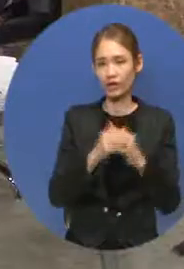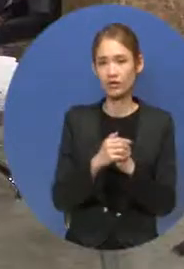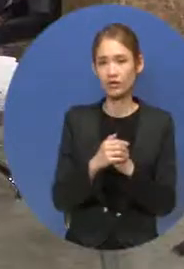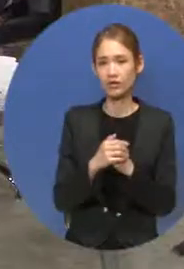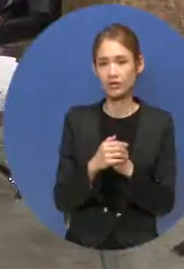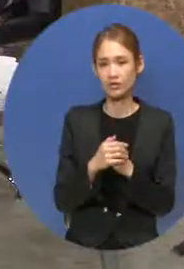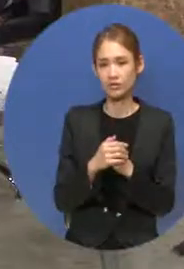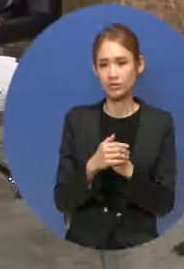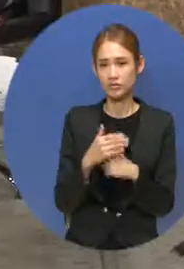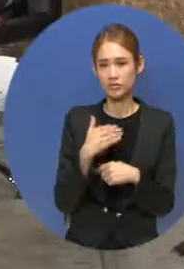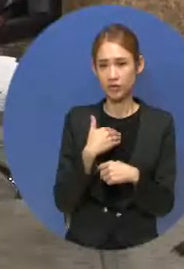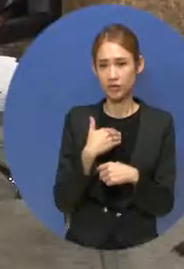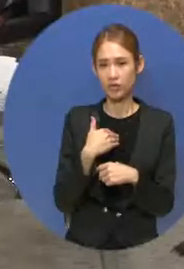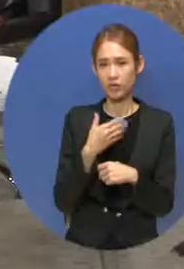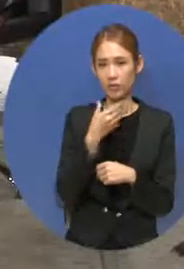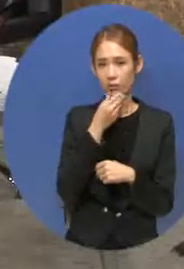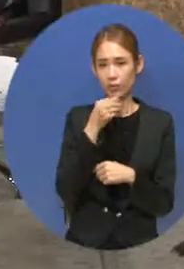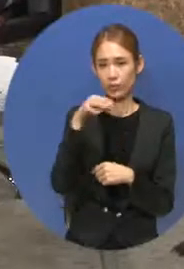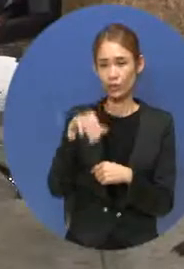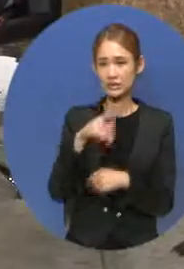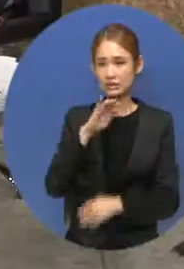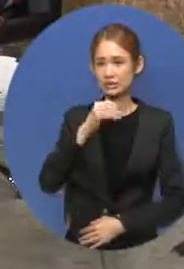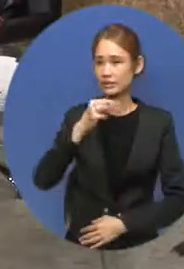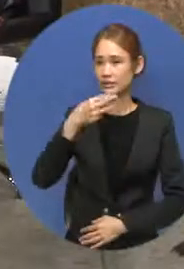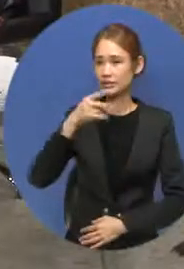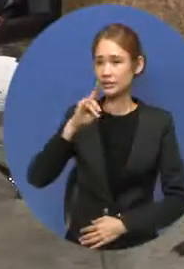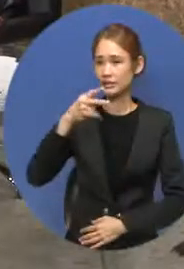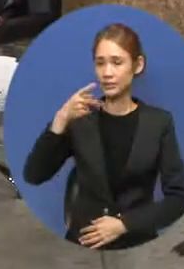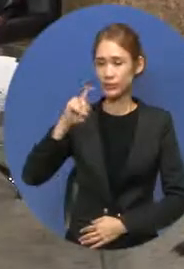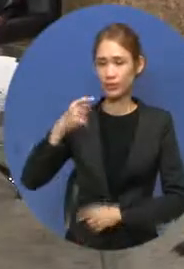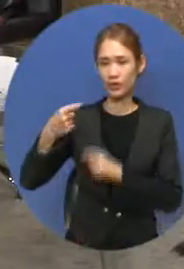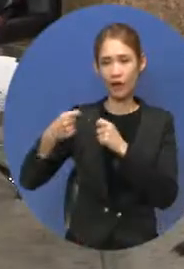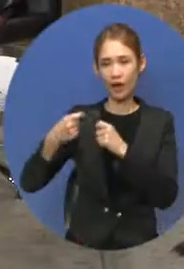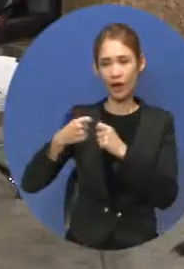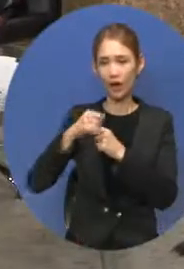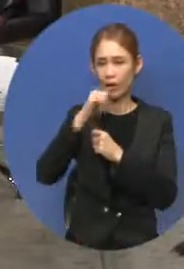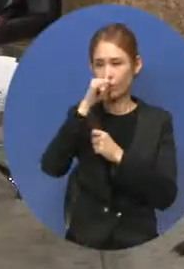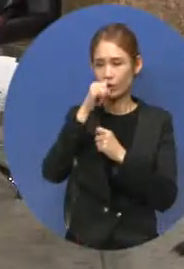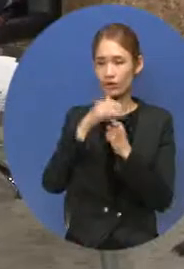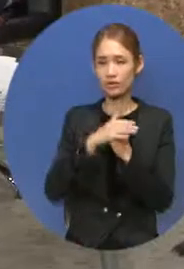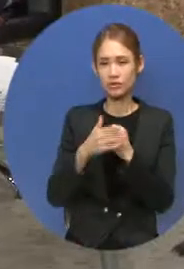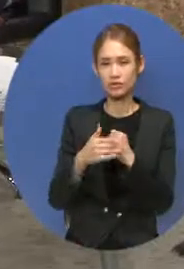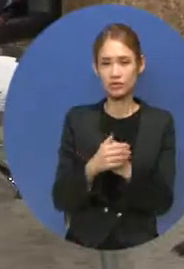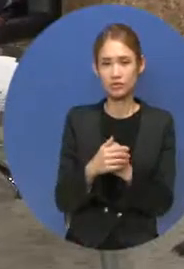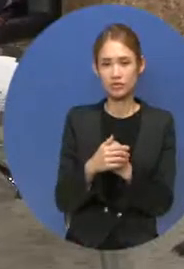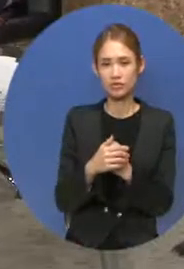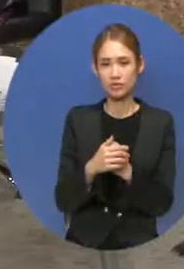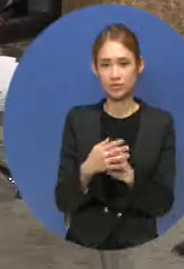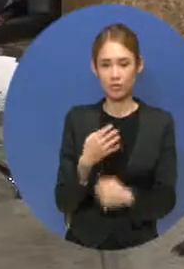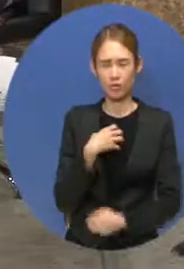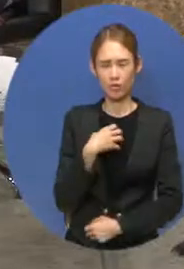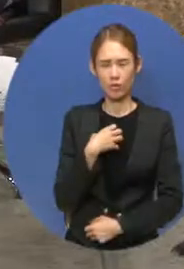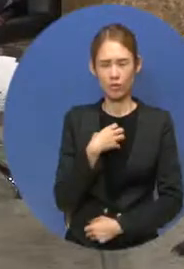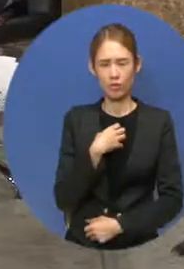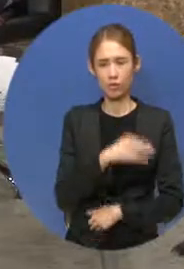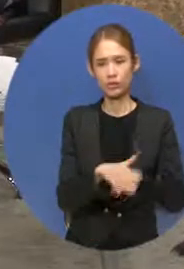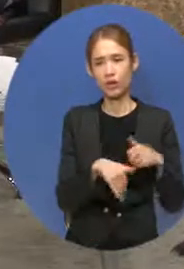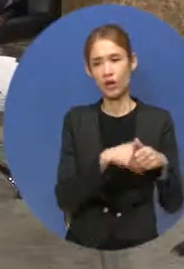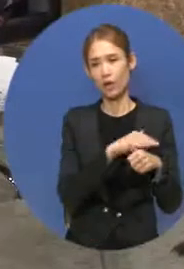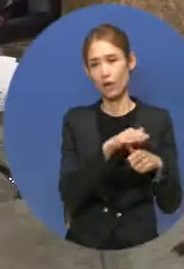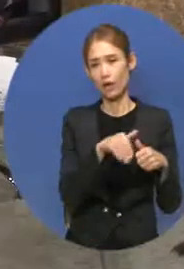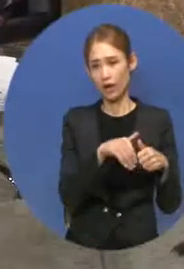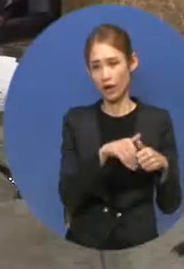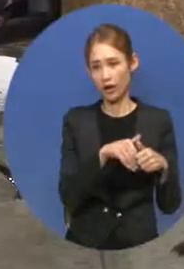그런데다가 저희가 바로 복지관이 신림동 바로 인근에 있기 때문에 예. 저희가 굉장히 좀 위기 상황에서 이 상황을 어떻게 해야